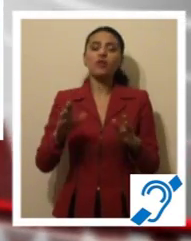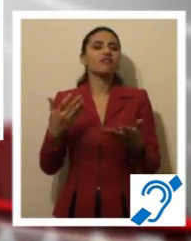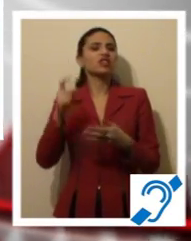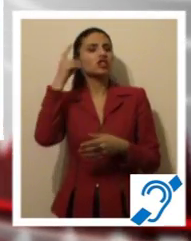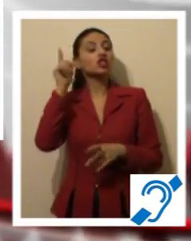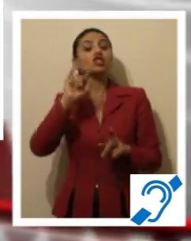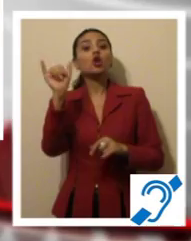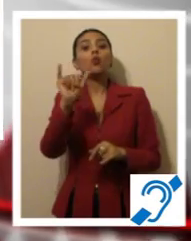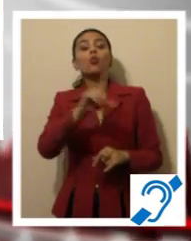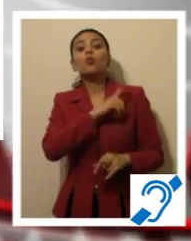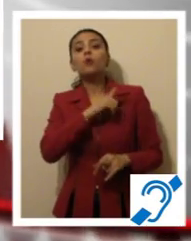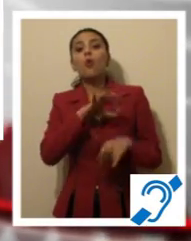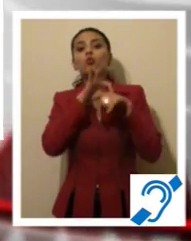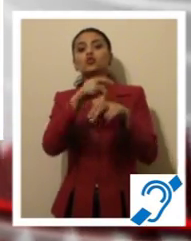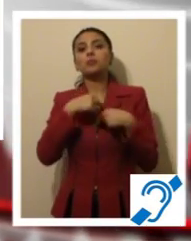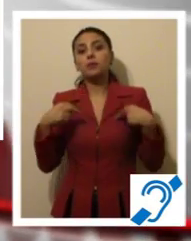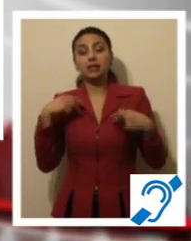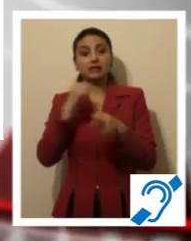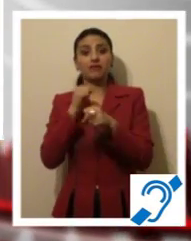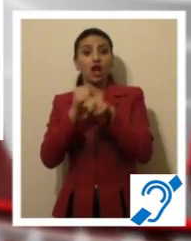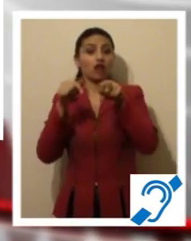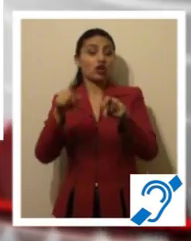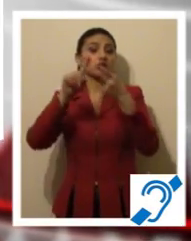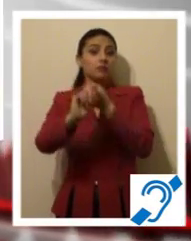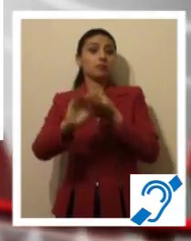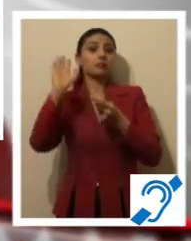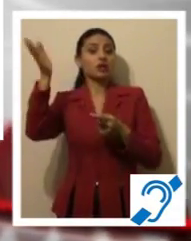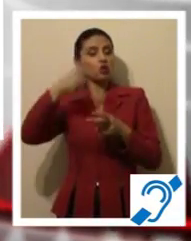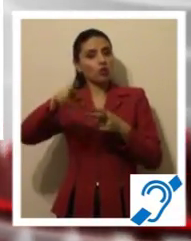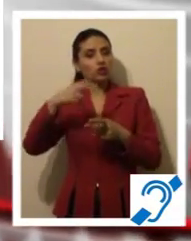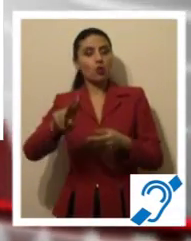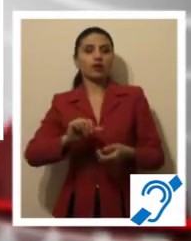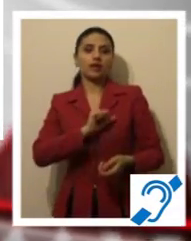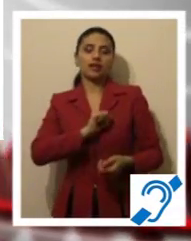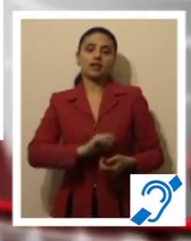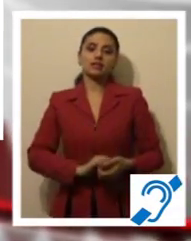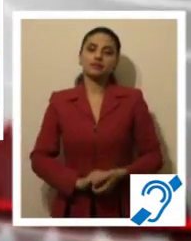cine și cum conduce primăria, serviciile din această instituție merg în continuare doar din inerție.